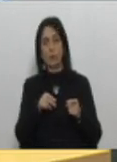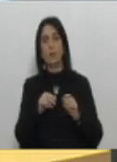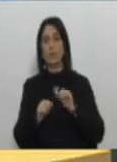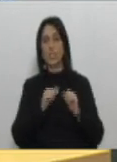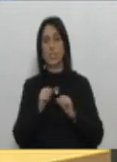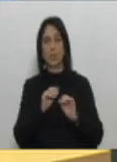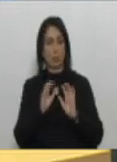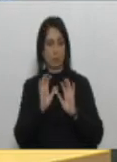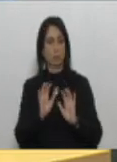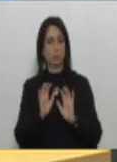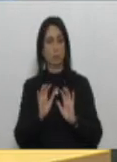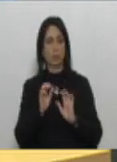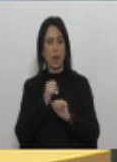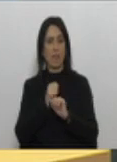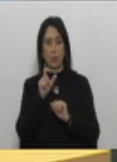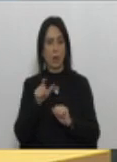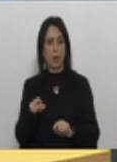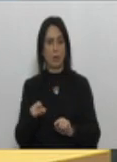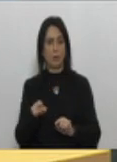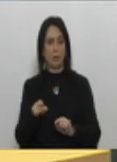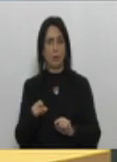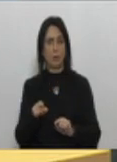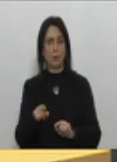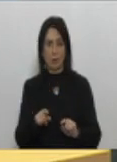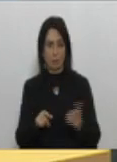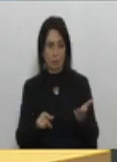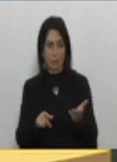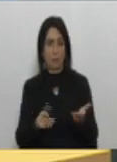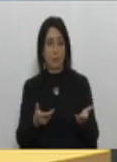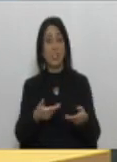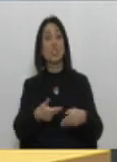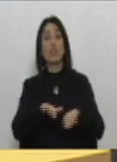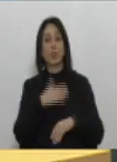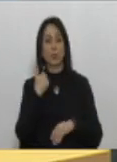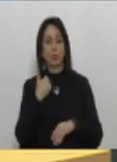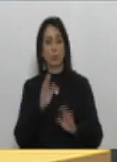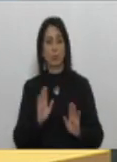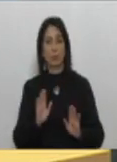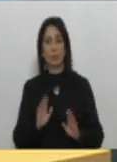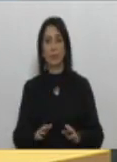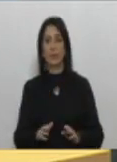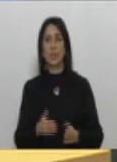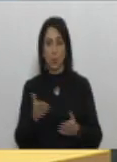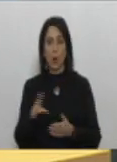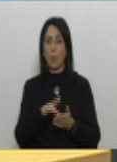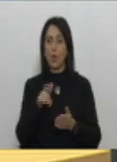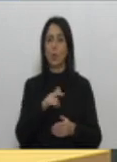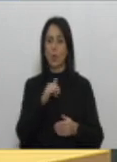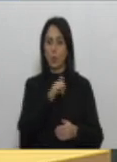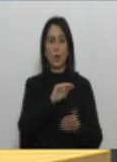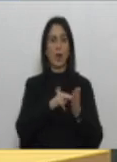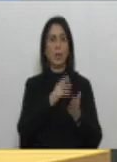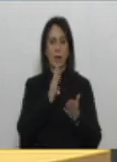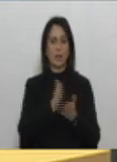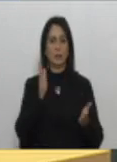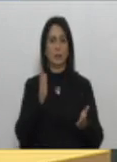რომ მხოლოდ გარიყოს ოპოზიცია და არ ესაუბროს. არა, აქ ვართ, ერთ დარბაზში ვართ და გისმენთ, ძანეთ, უთხარით მოქალაქეებს თქვენი გეგმა რა